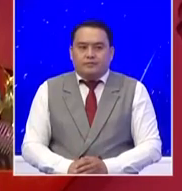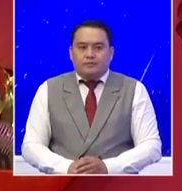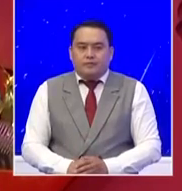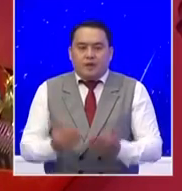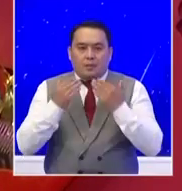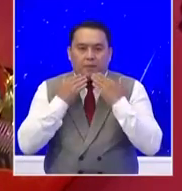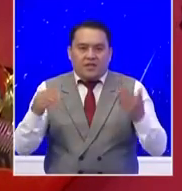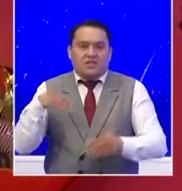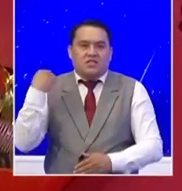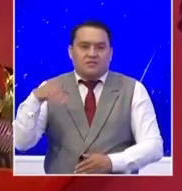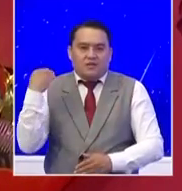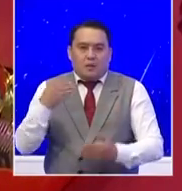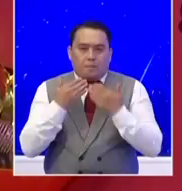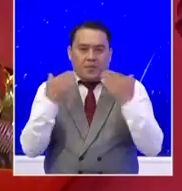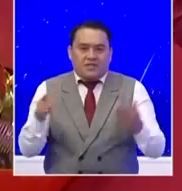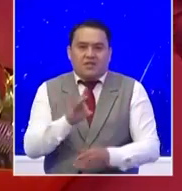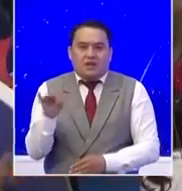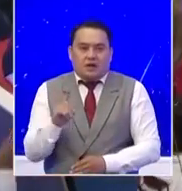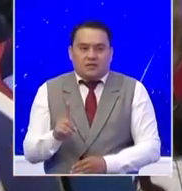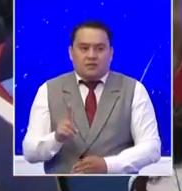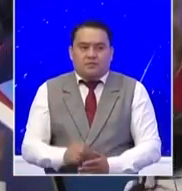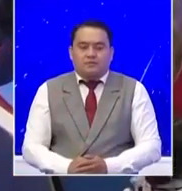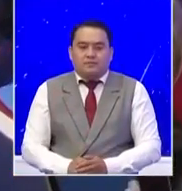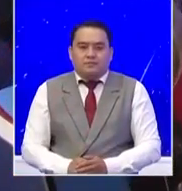Последний звонок в последний раз. Встречаем.